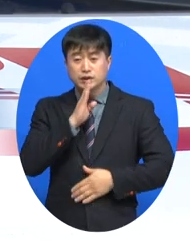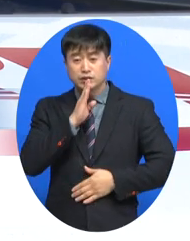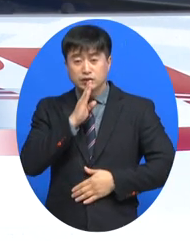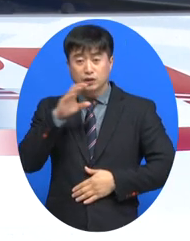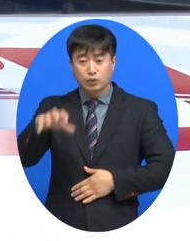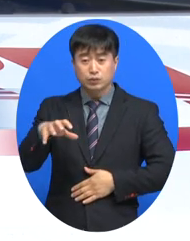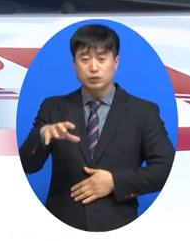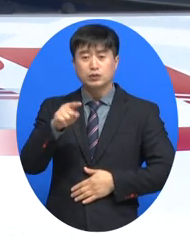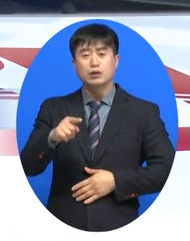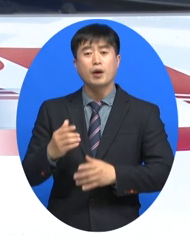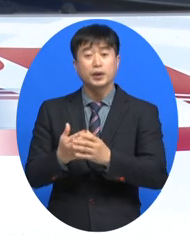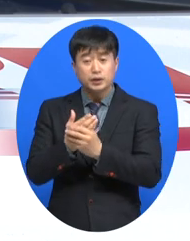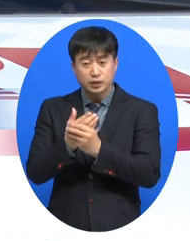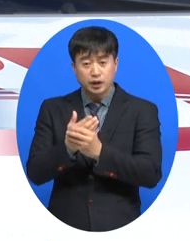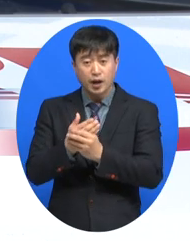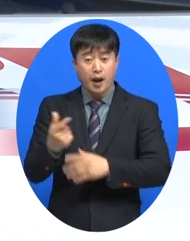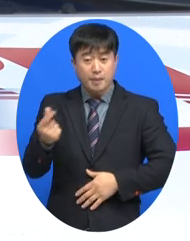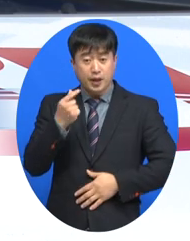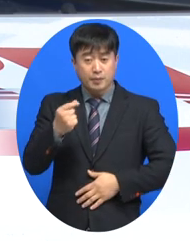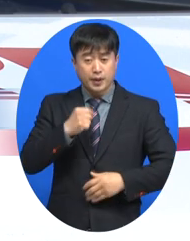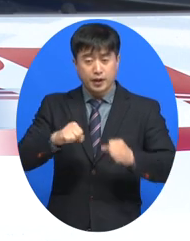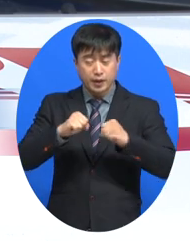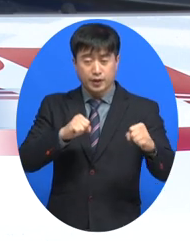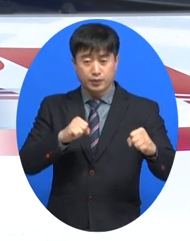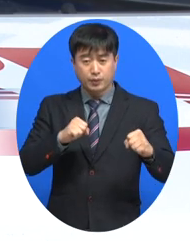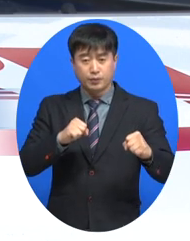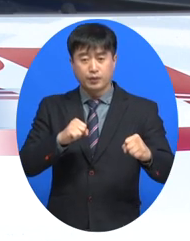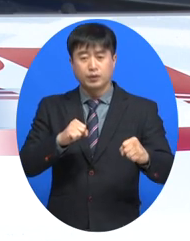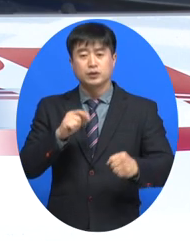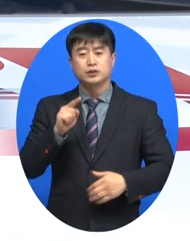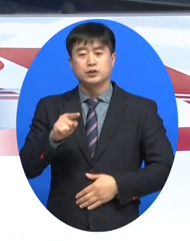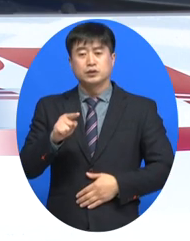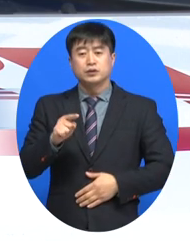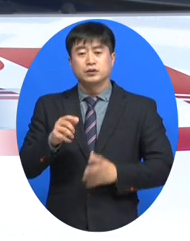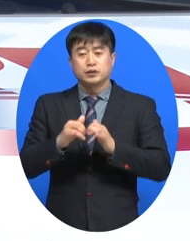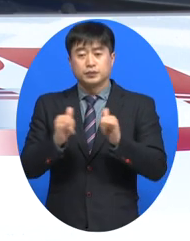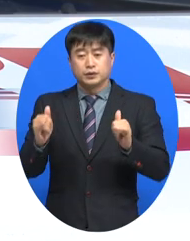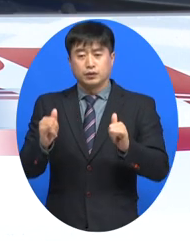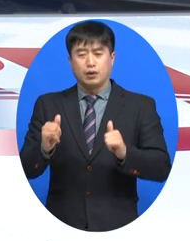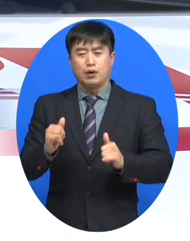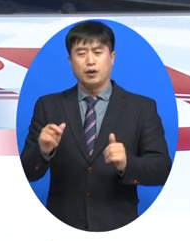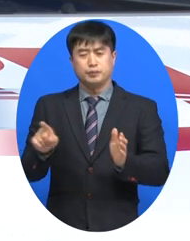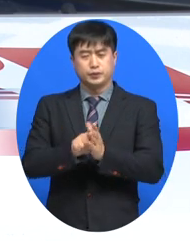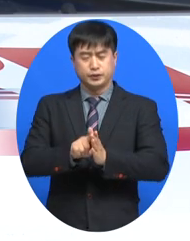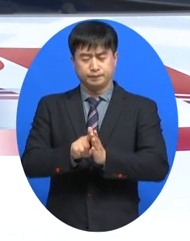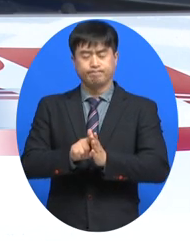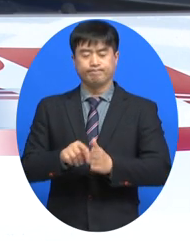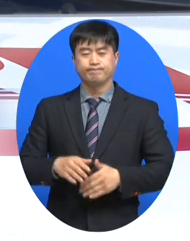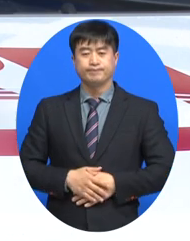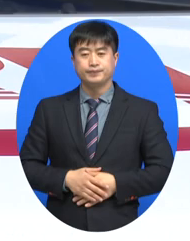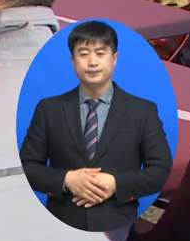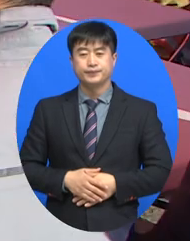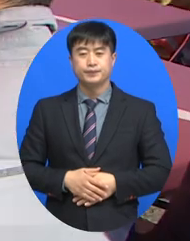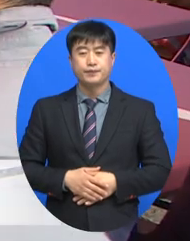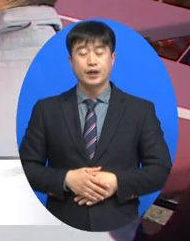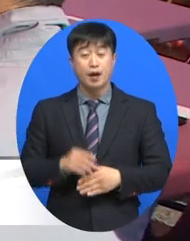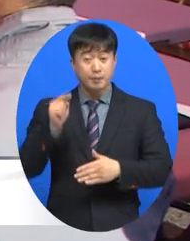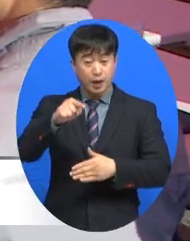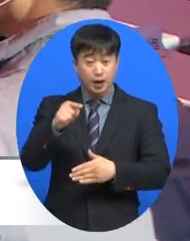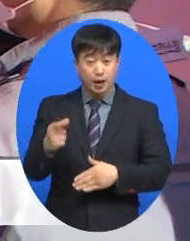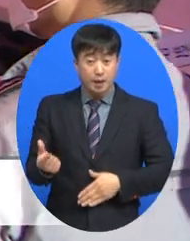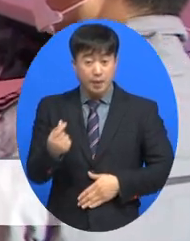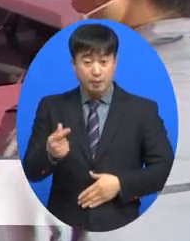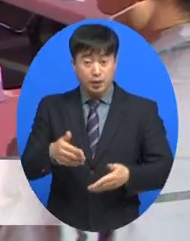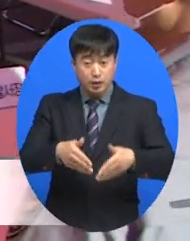실제 현장에서도 이런 일이 있다면 빠르게 대처할 수 있는 이런 대원들이 있어서 아주 믿음직스럽습니다.